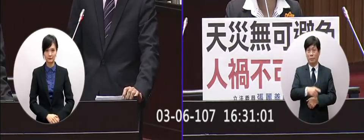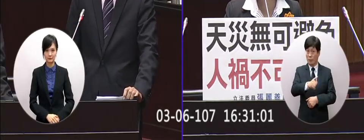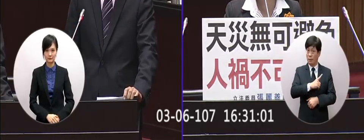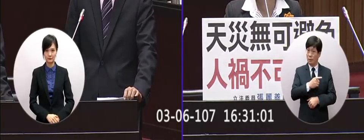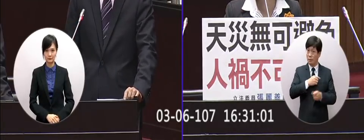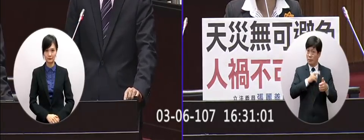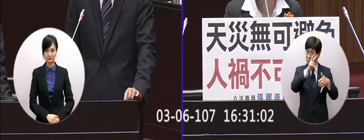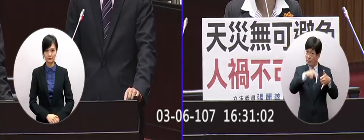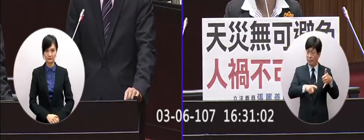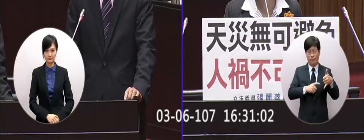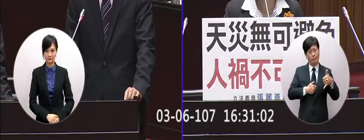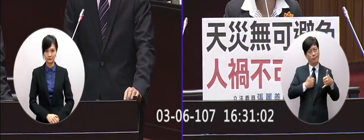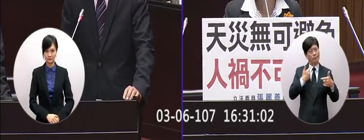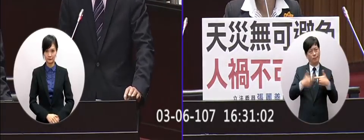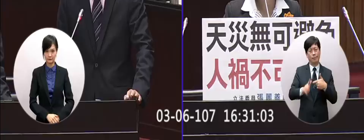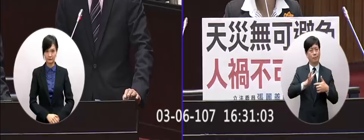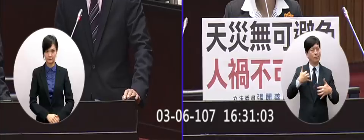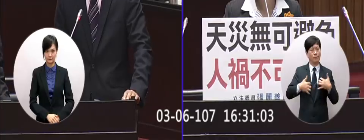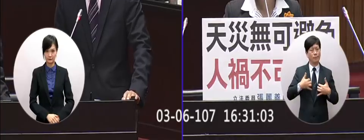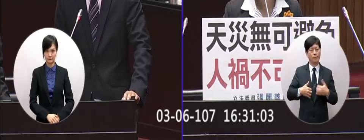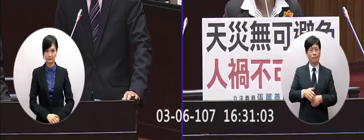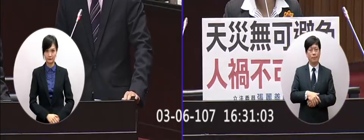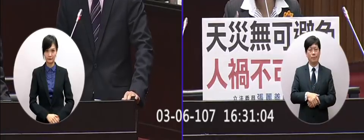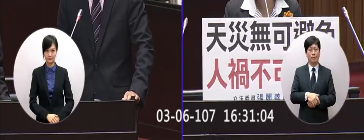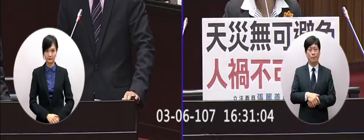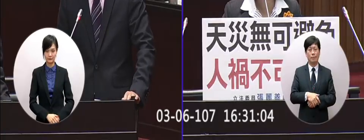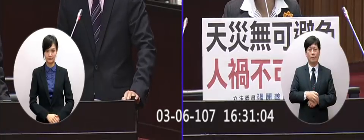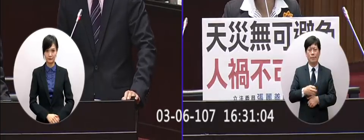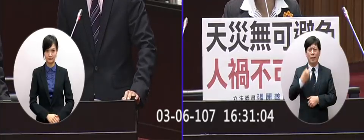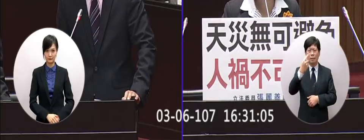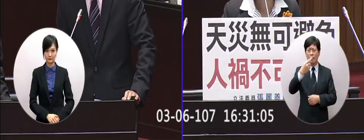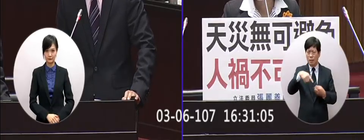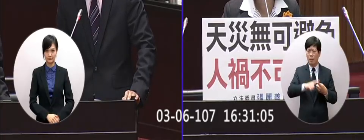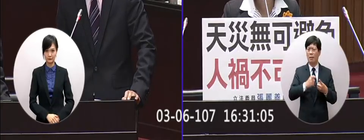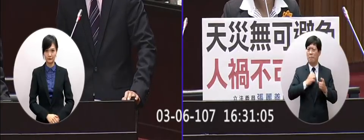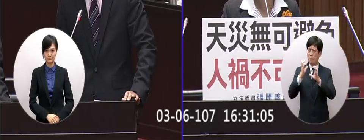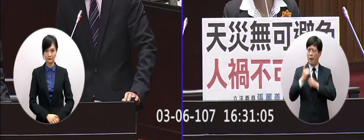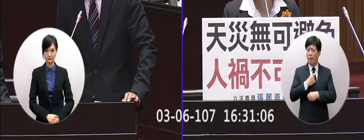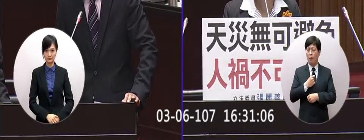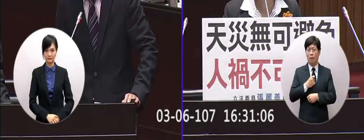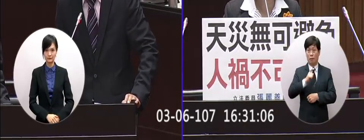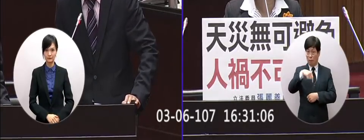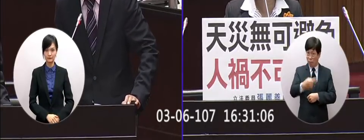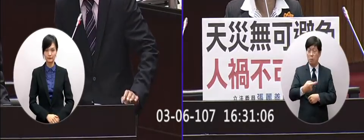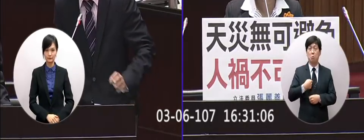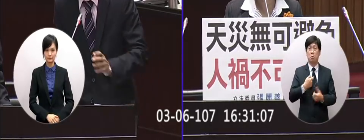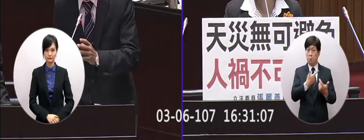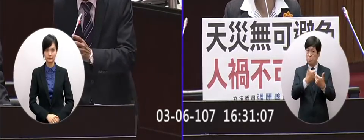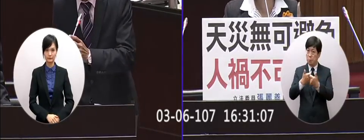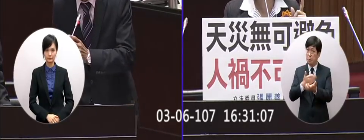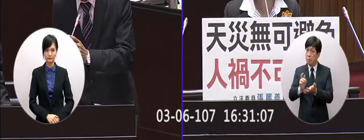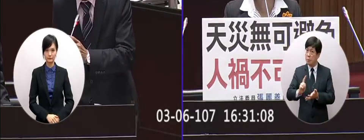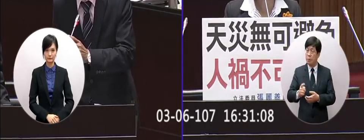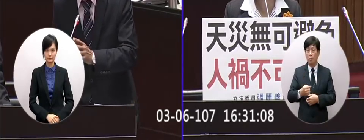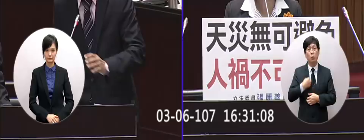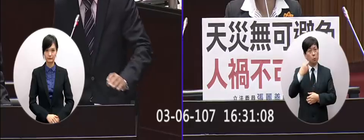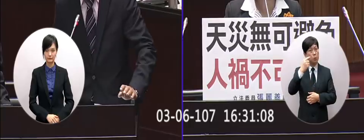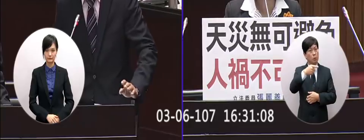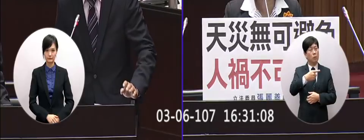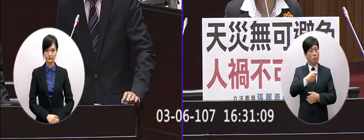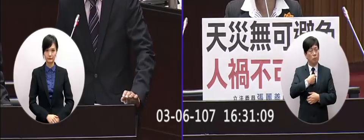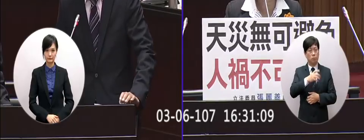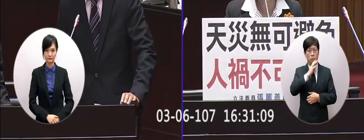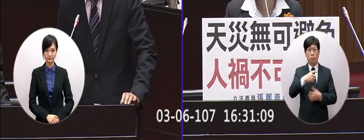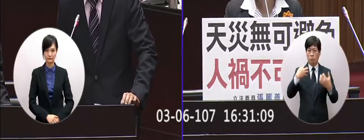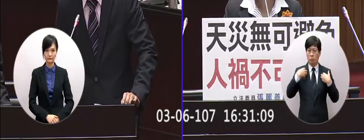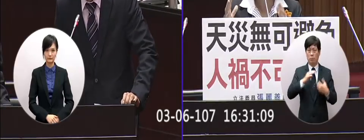这样的态度，我真的是非常的不高兴。我觉得你应该是承担责任。后续你要怎么处理？我当然觉得你应该要